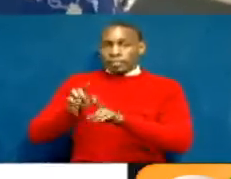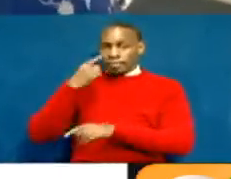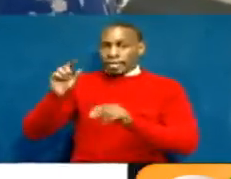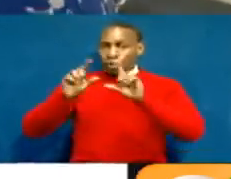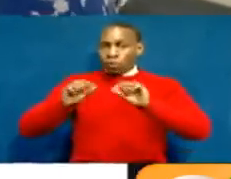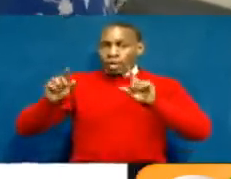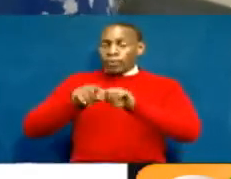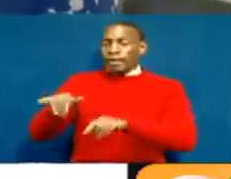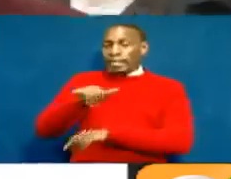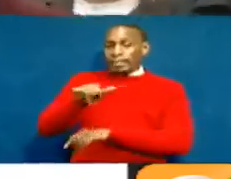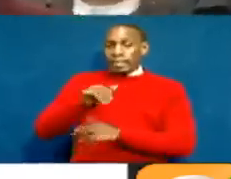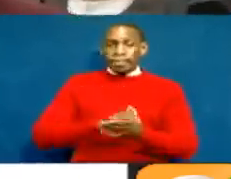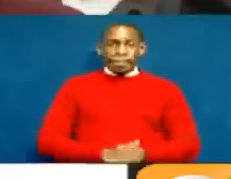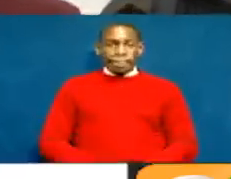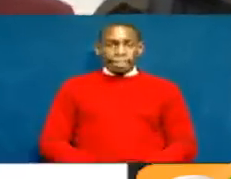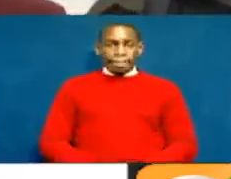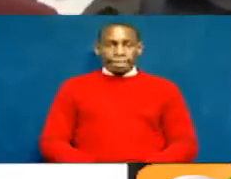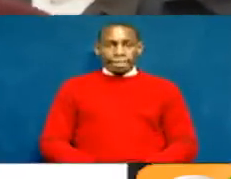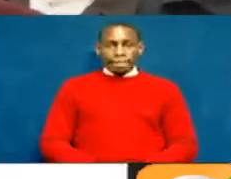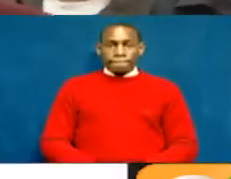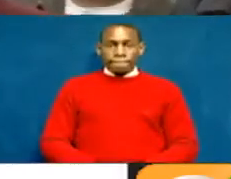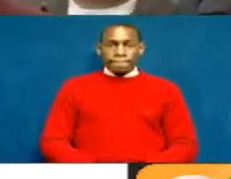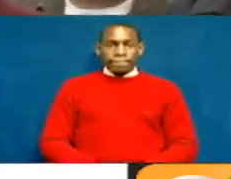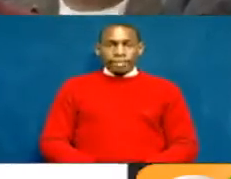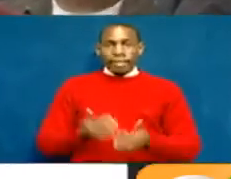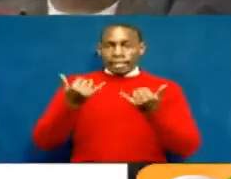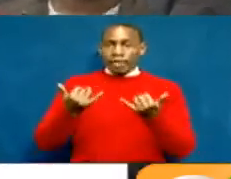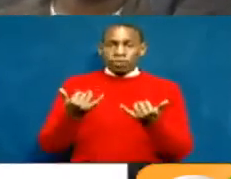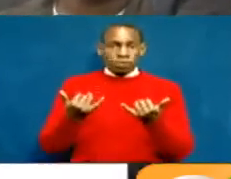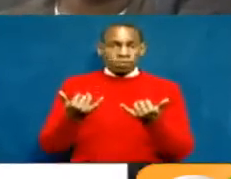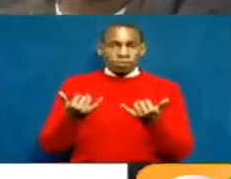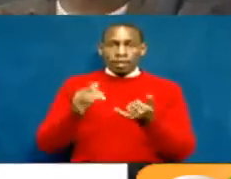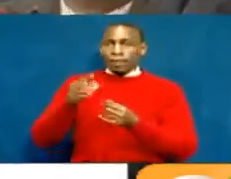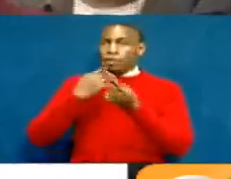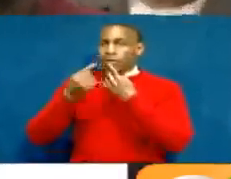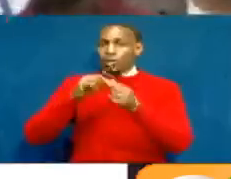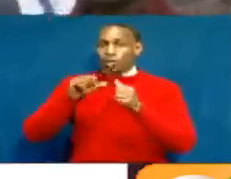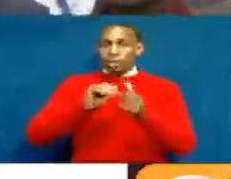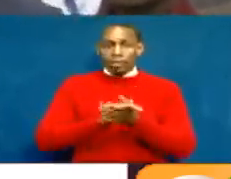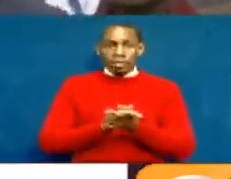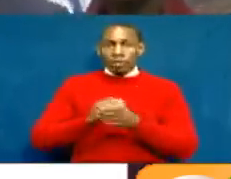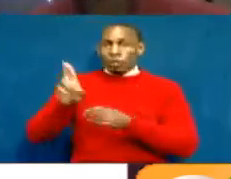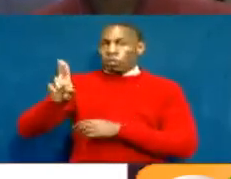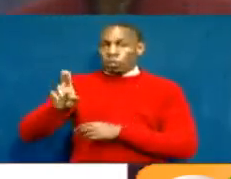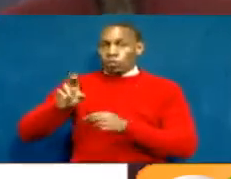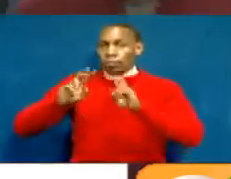ujumbe ukiwa sawia. Hao ni kuongea juu ya Uhuru. Sasa wewe unaongea juu Uhuru atafuti